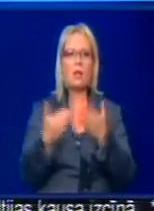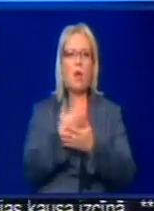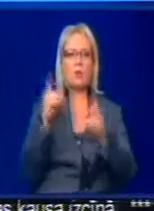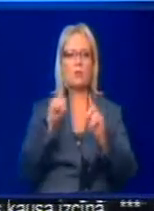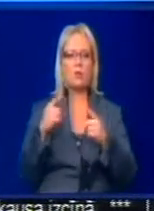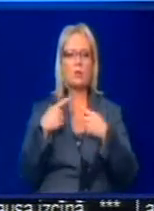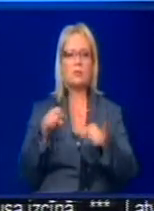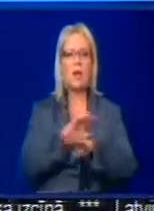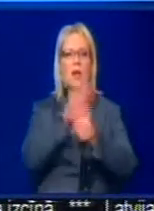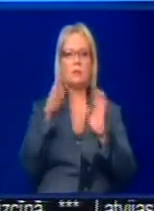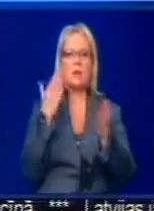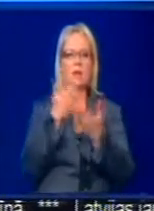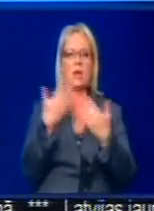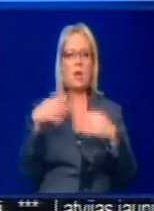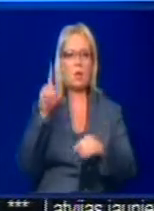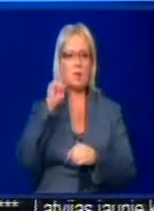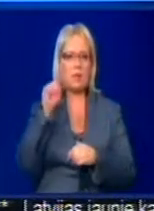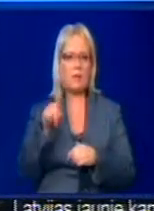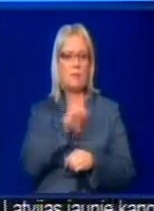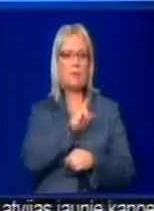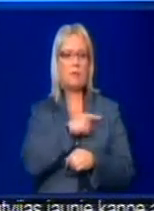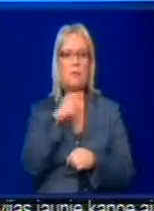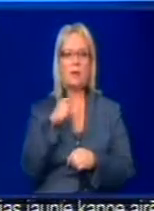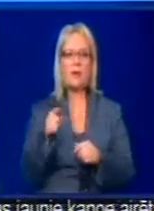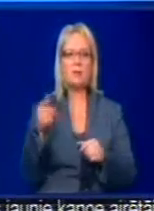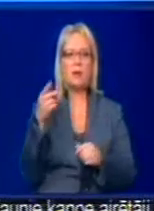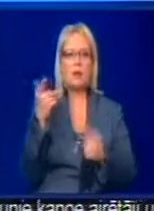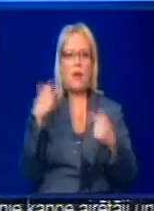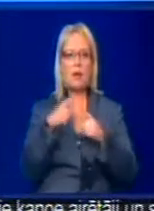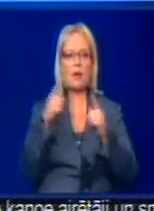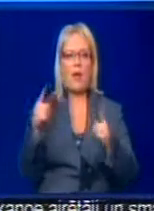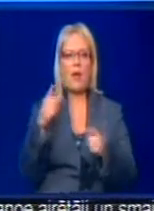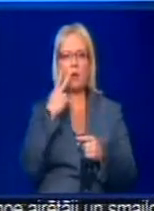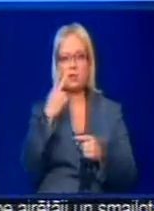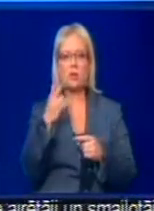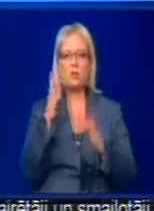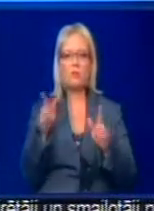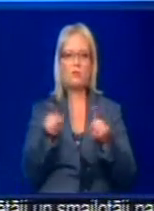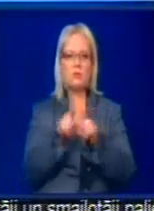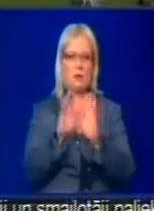un citā gaismā izcelt jau zināmās. Iespējams par tās laikā redzēto taps arī grāmata.